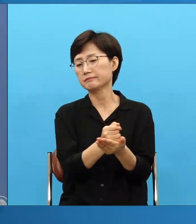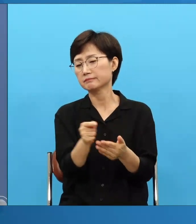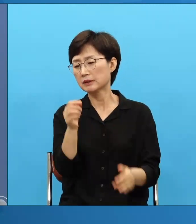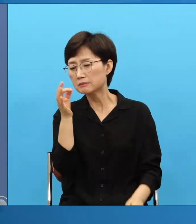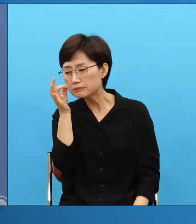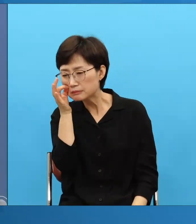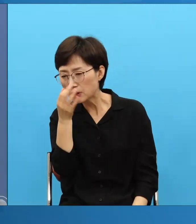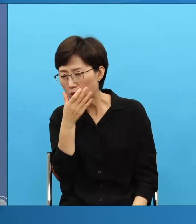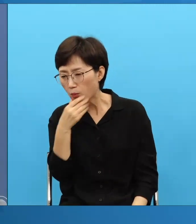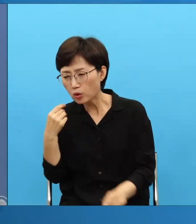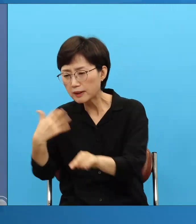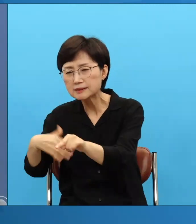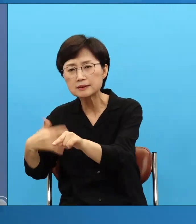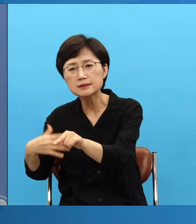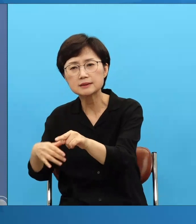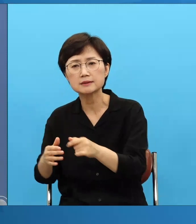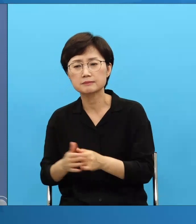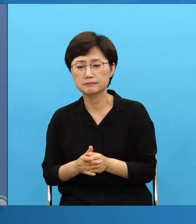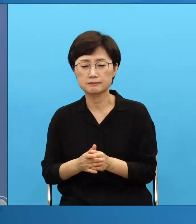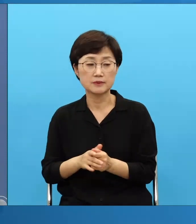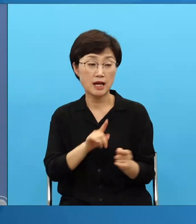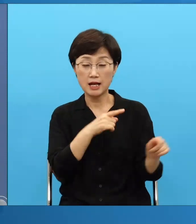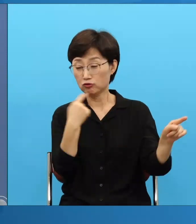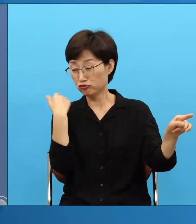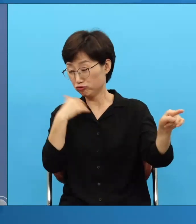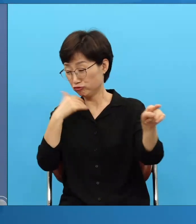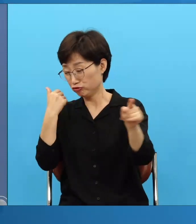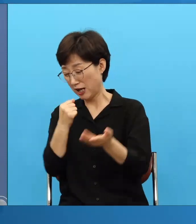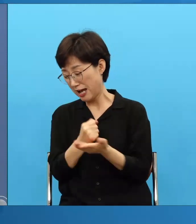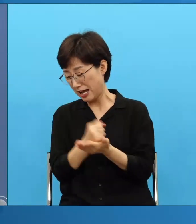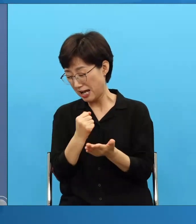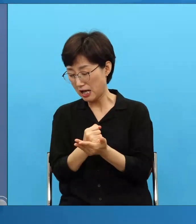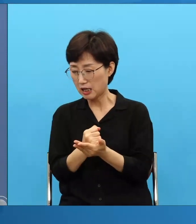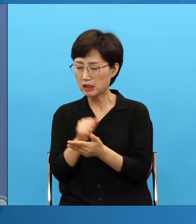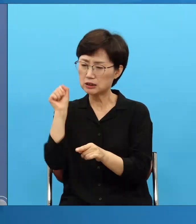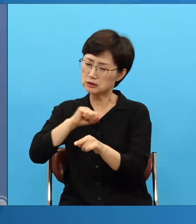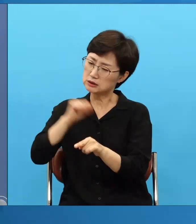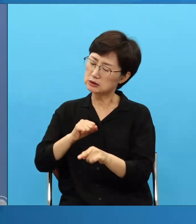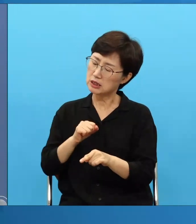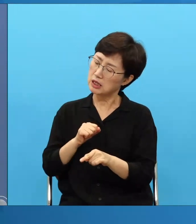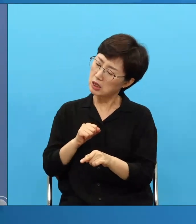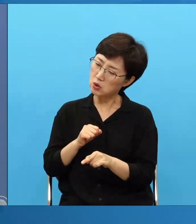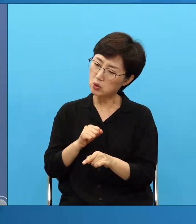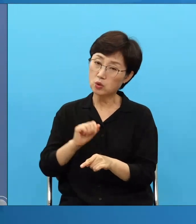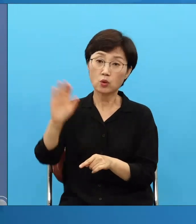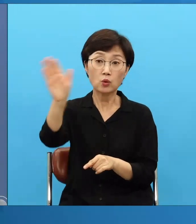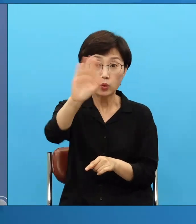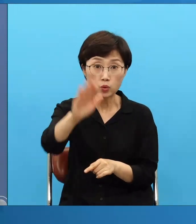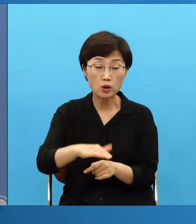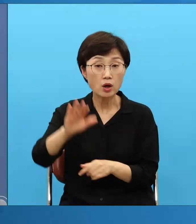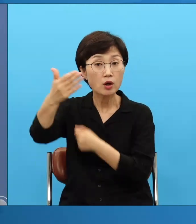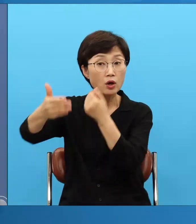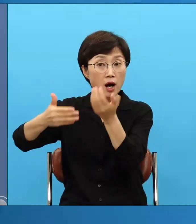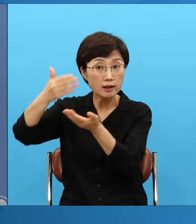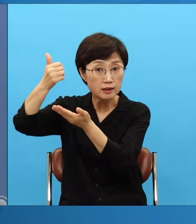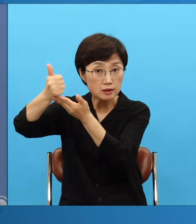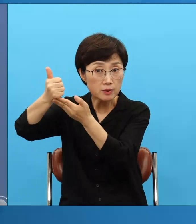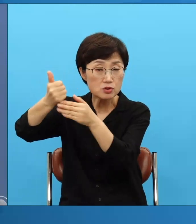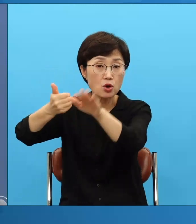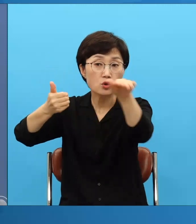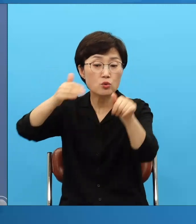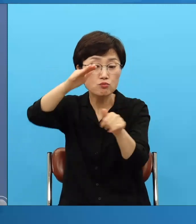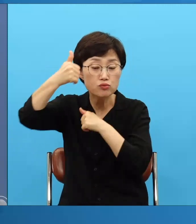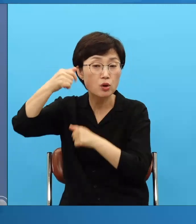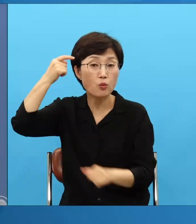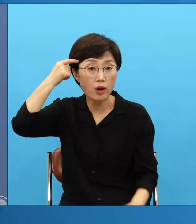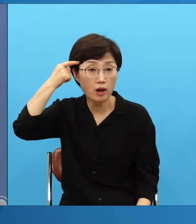영적 서밋으로 불렀어요. But God has called you as a spiritual summit. 하나님은 여러분을 영적인 왕으로 부르셨어요. God has called you as spiritual 베드로가 왕